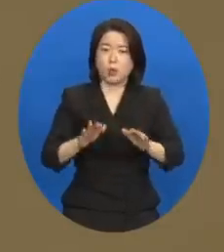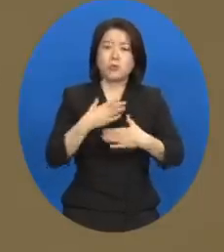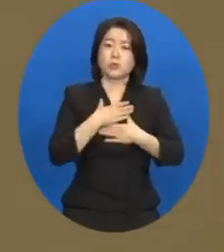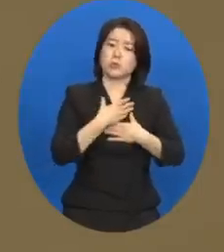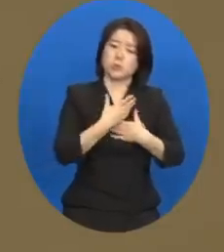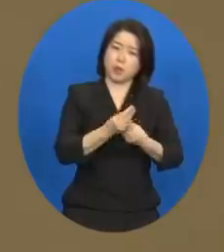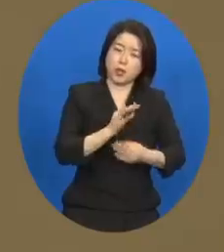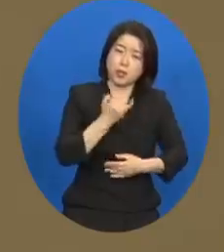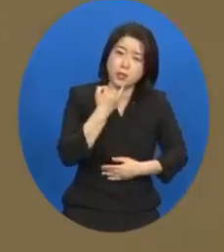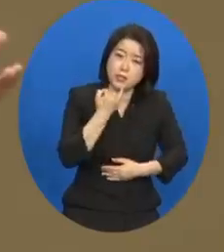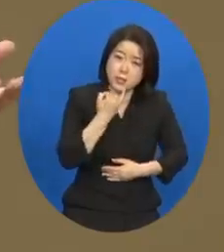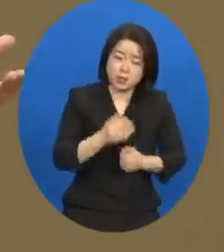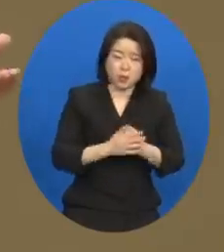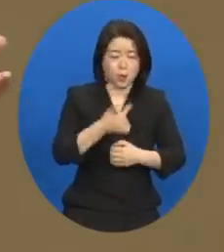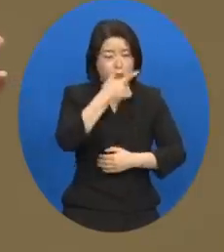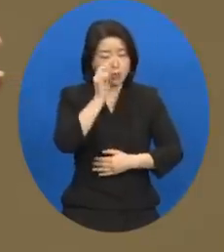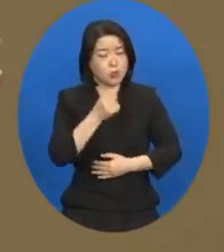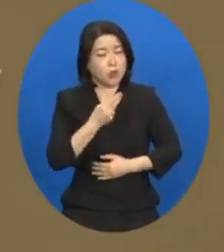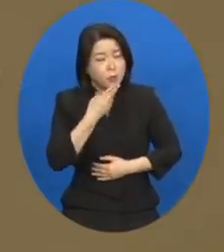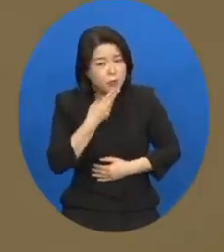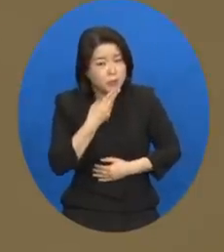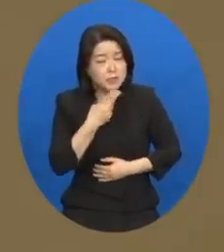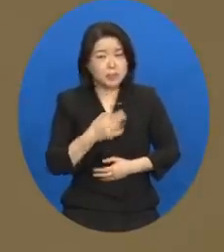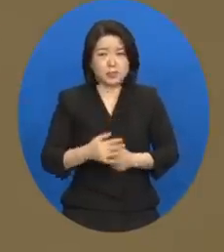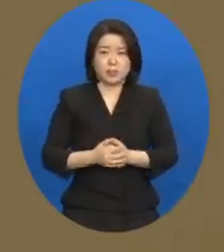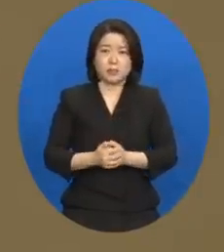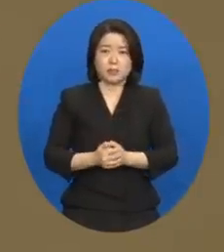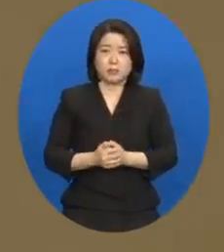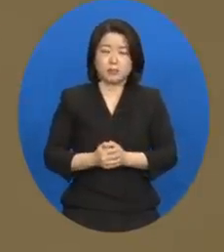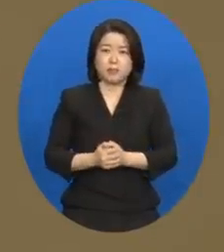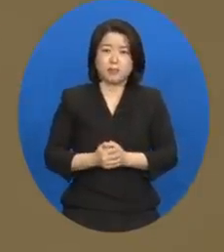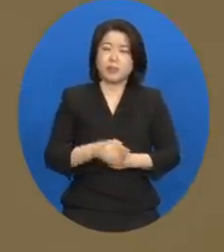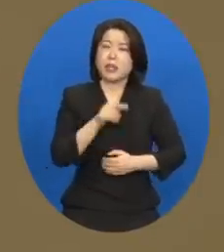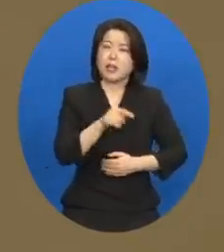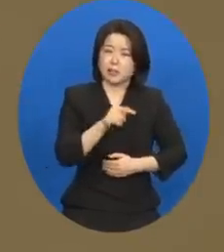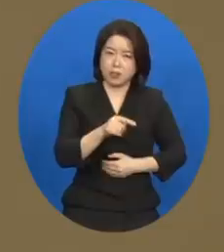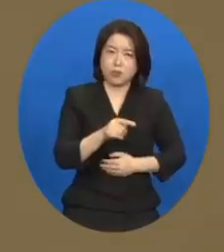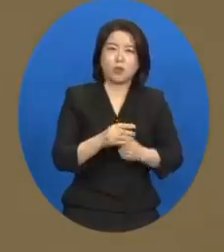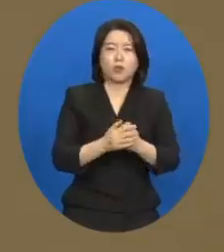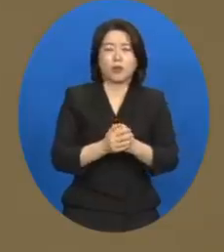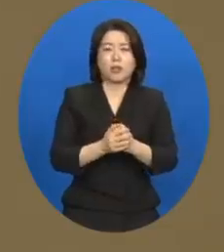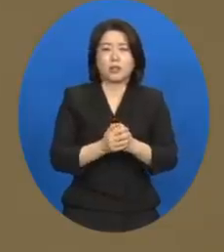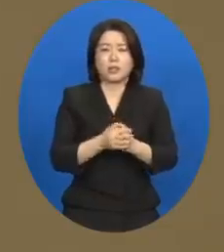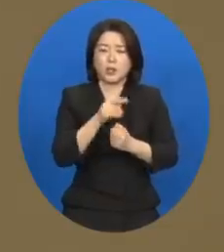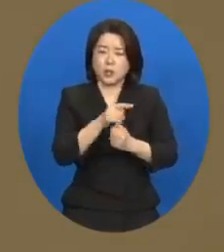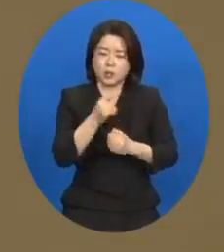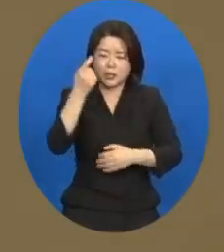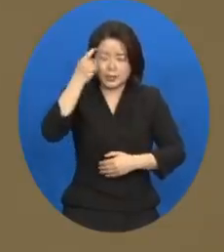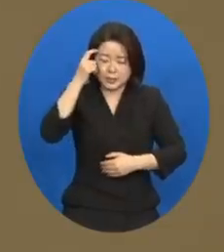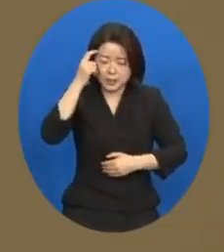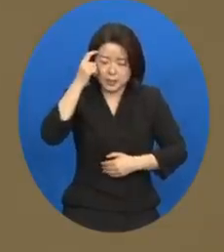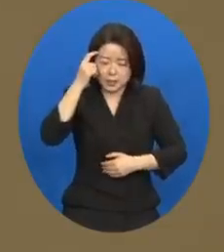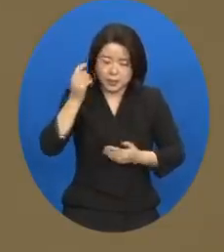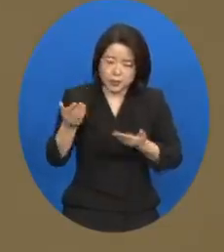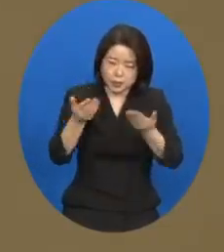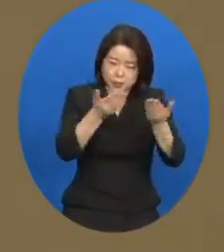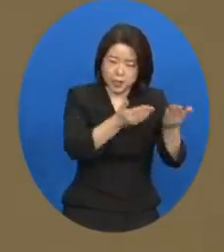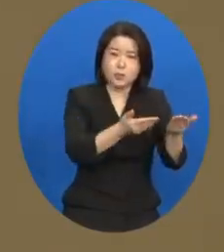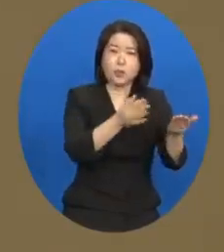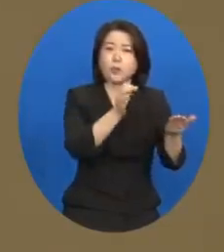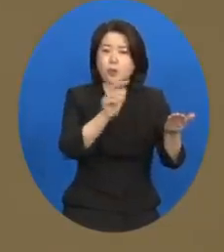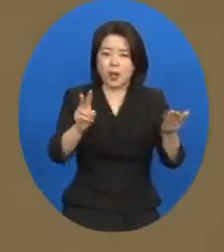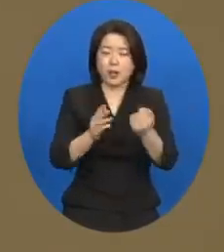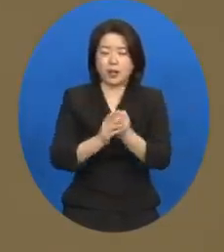편안한지 부족함은 없는지 이것 여기까지 생각이 가야